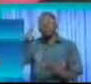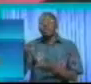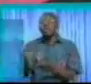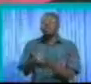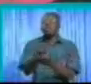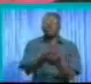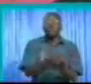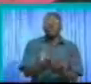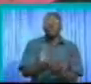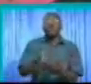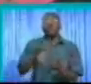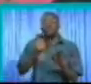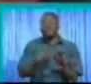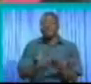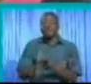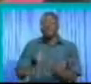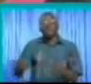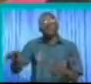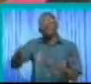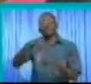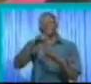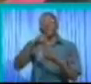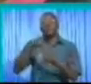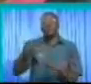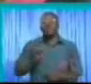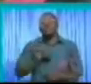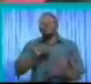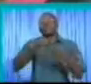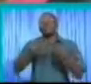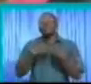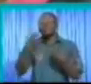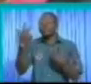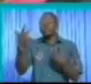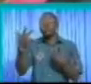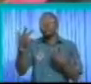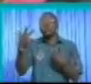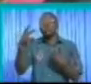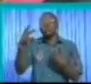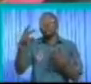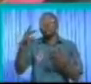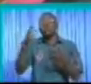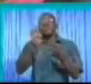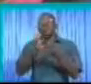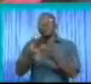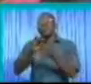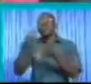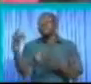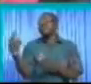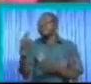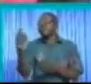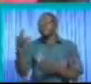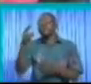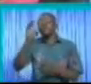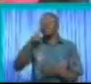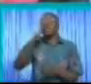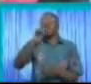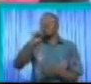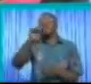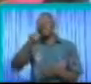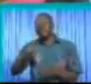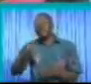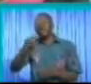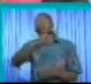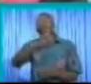connexion Internet qui est primordiale. Nous avons trois types de connexions. La connexion câblée, la DSL, et la connexion